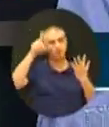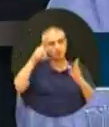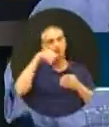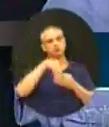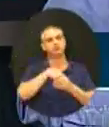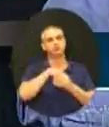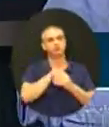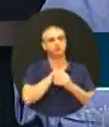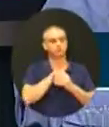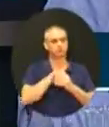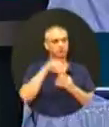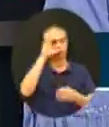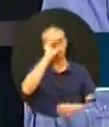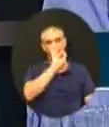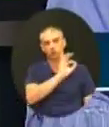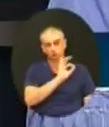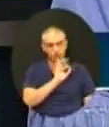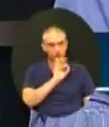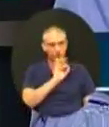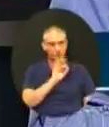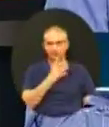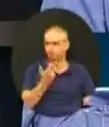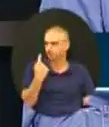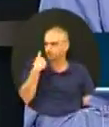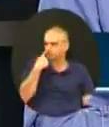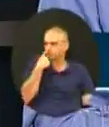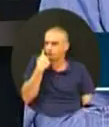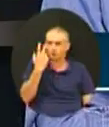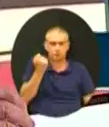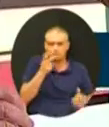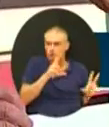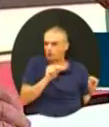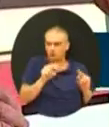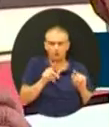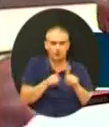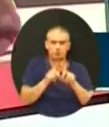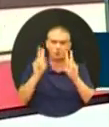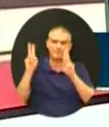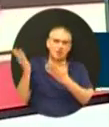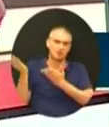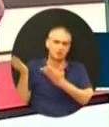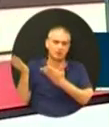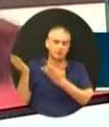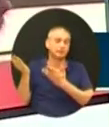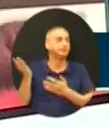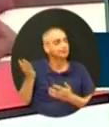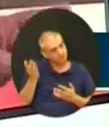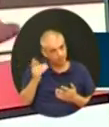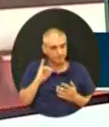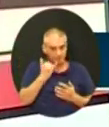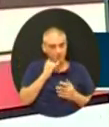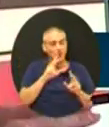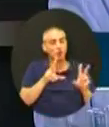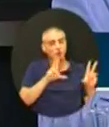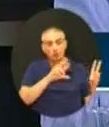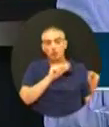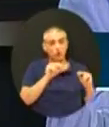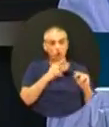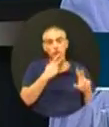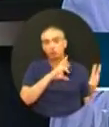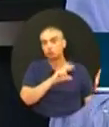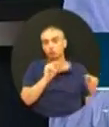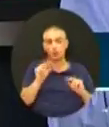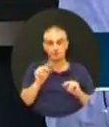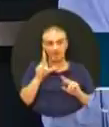חלק אינטגרלי מהאג'נדה שלנו. שלוש... נשמע, אבל זה נשמע מאוד דומה לקווים של הפתח. זה דומה לקווים של הפתח במובן